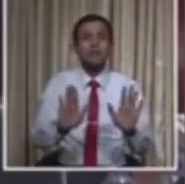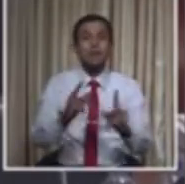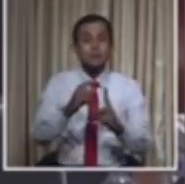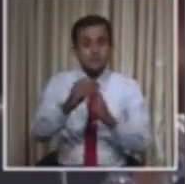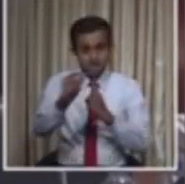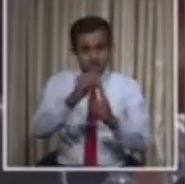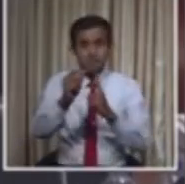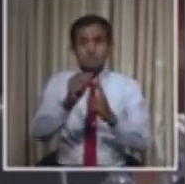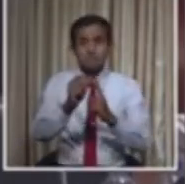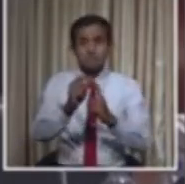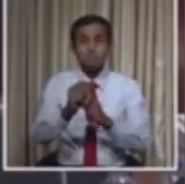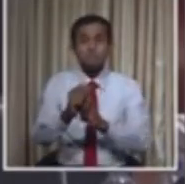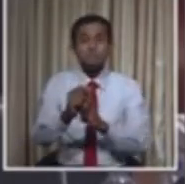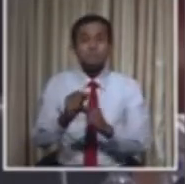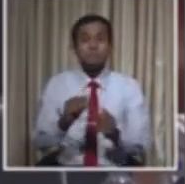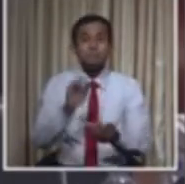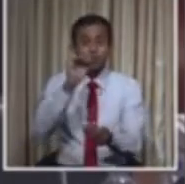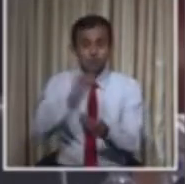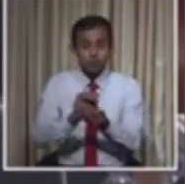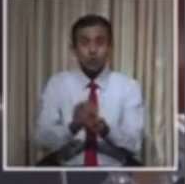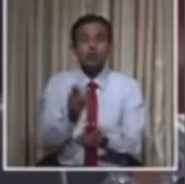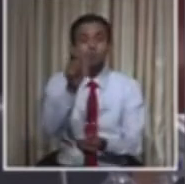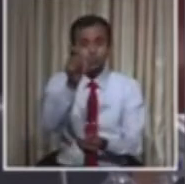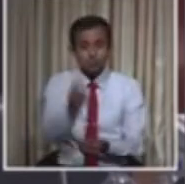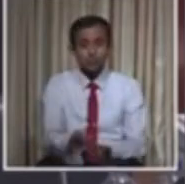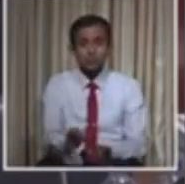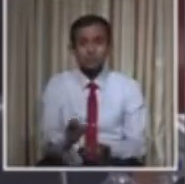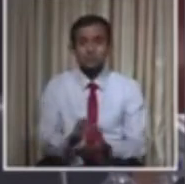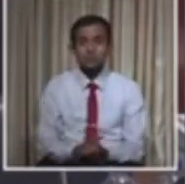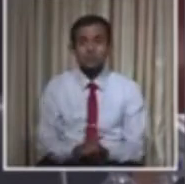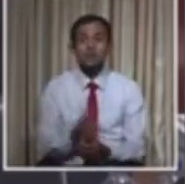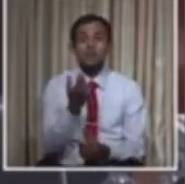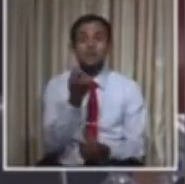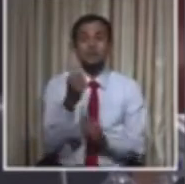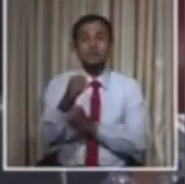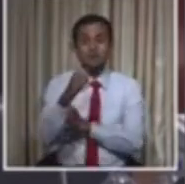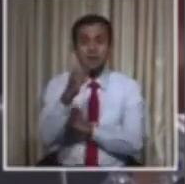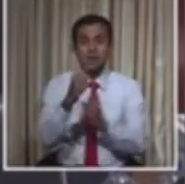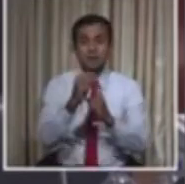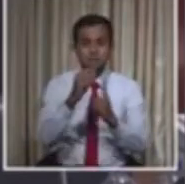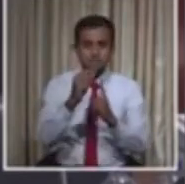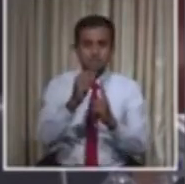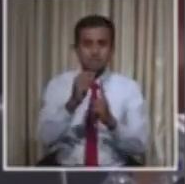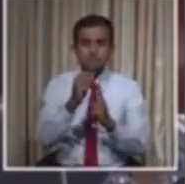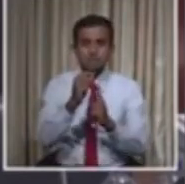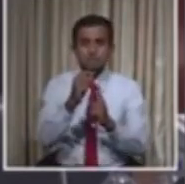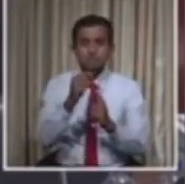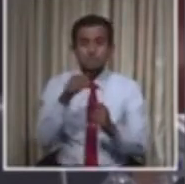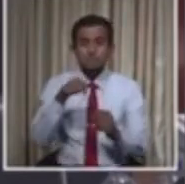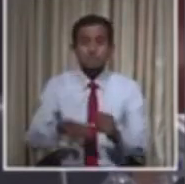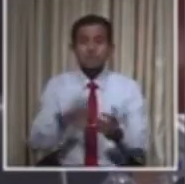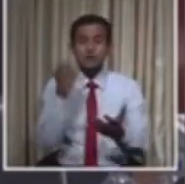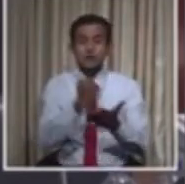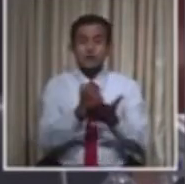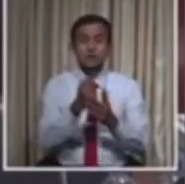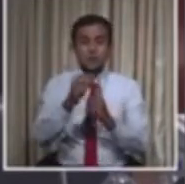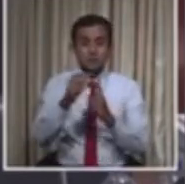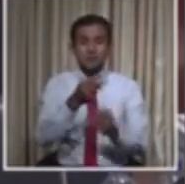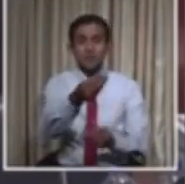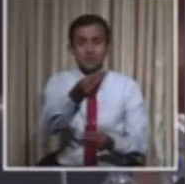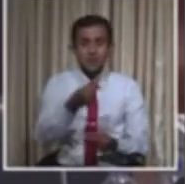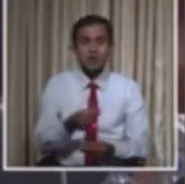පාර්ලිමේන්තුවේ වරප්‍රසාද ආරක්ෂා කරන පුද්ගලයා හරි මුදල් බලය තියෙන පාර්ලිමේන්තුවට එතකොට මේ මේ ලියවිල්ල පාර්ලිමේන්තුවට දෙන්න